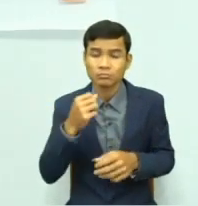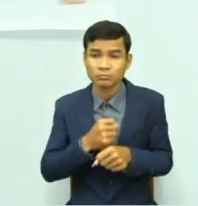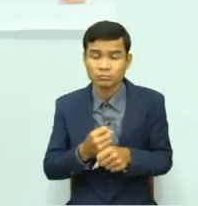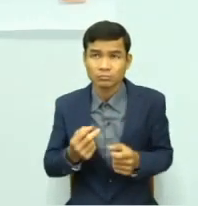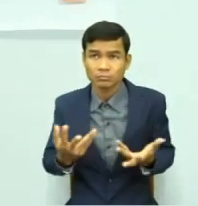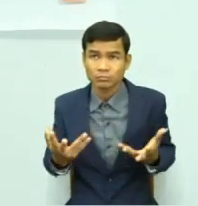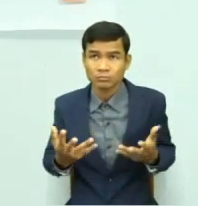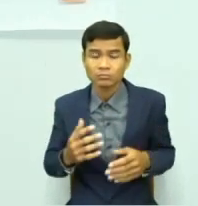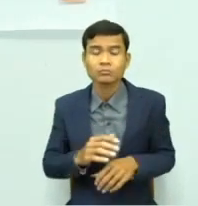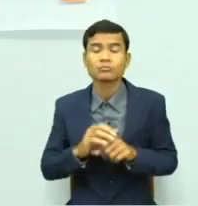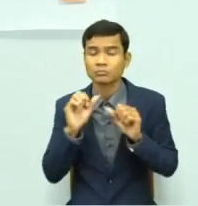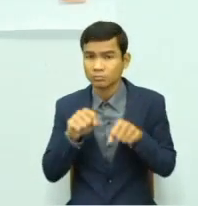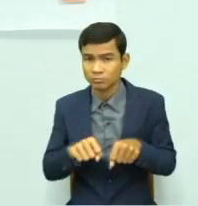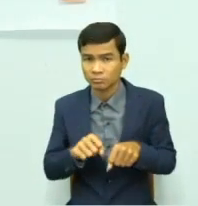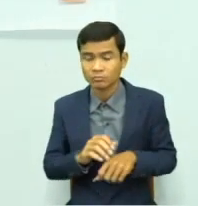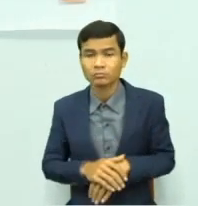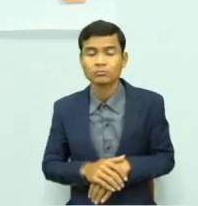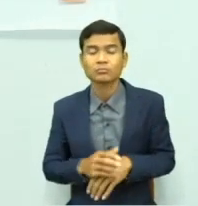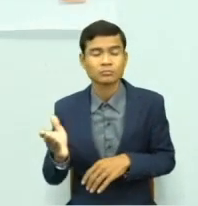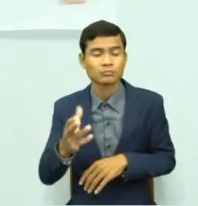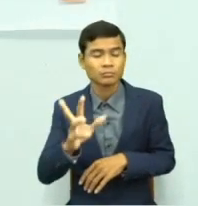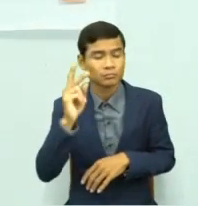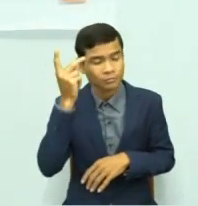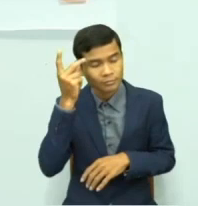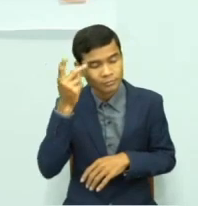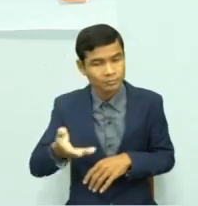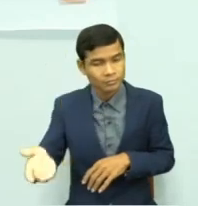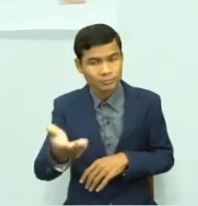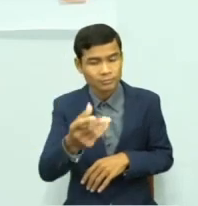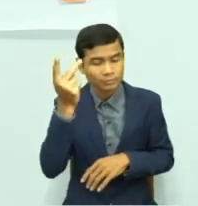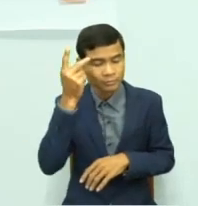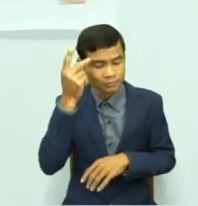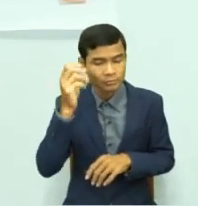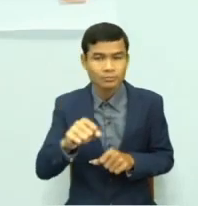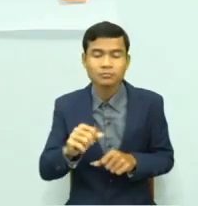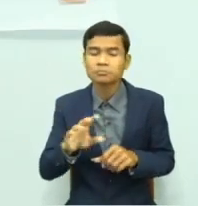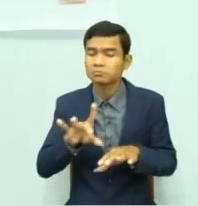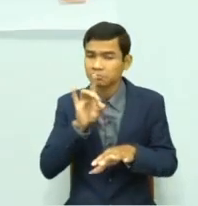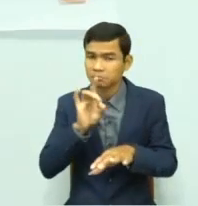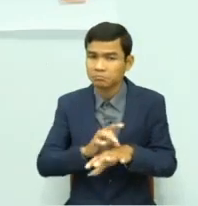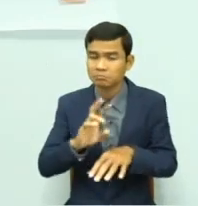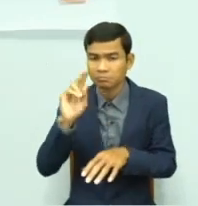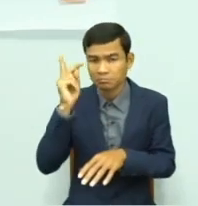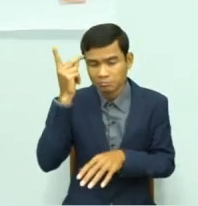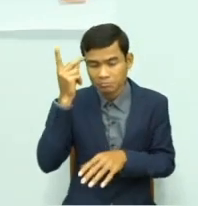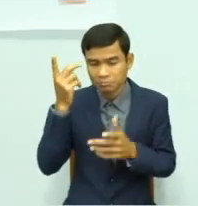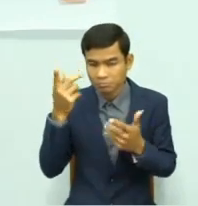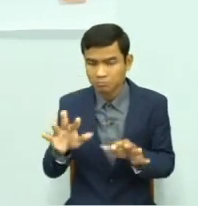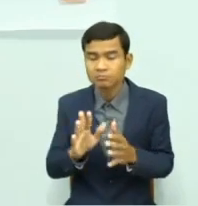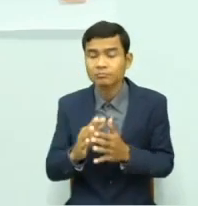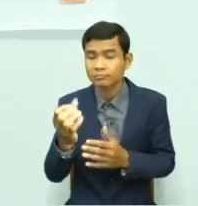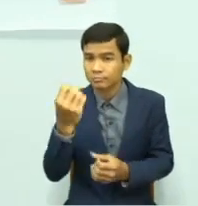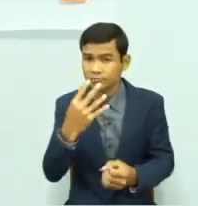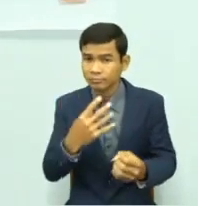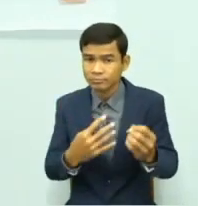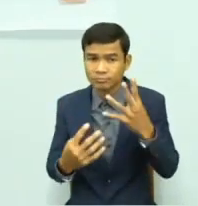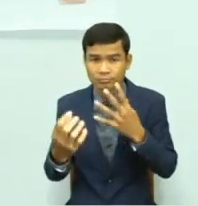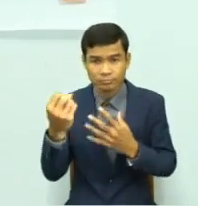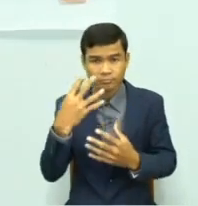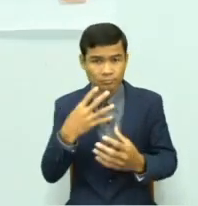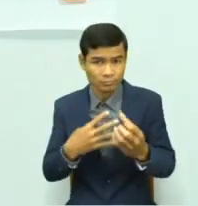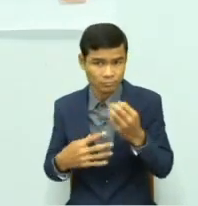đấy cha con cất thằng anh niềm là con cha bị cất hái con chay prap một nè kêu thằng anh